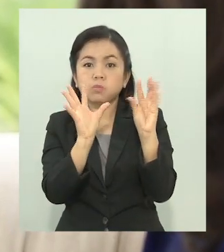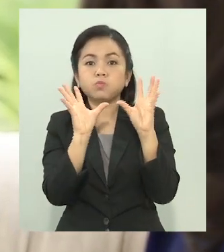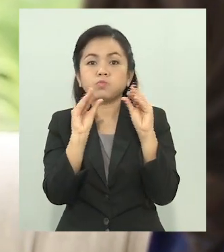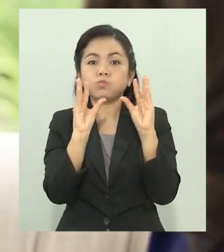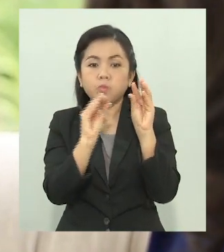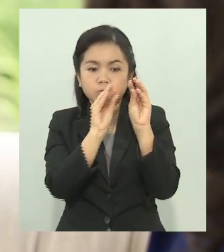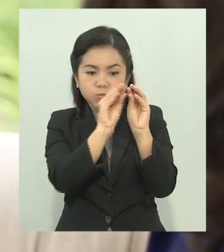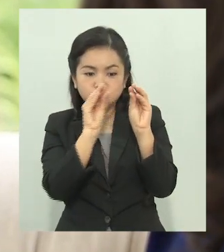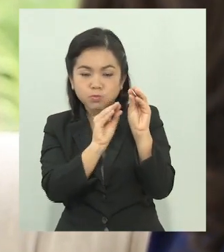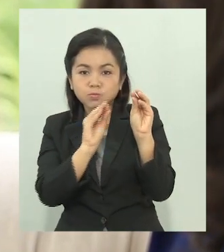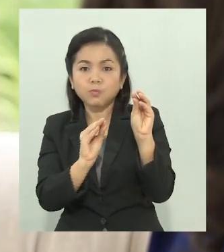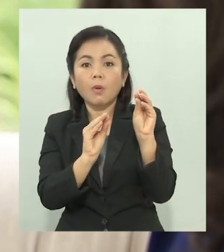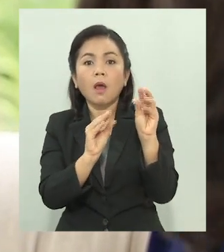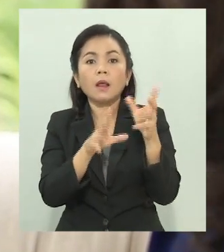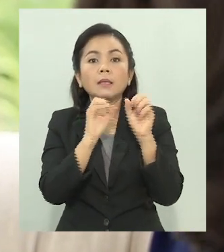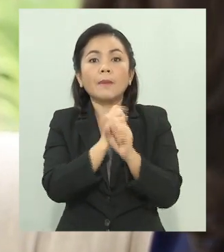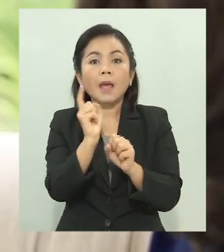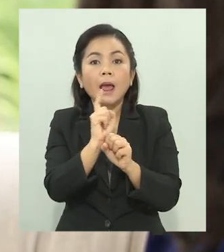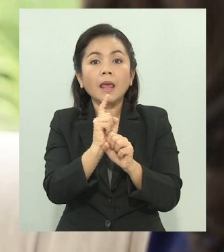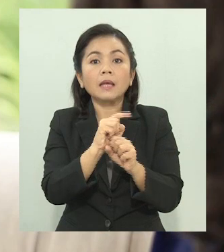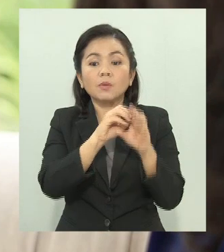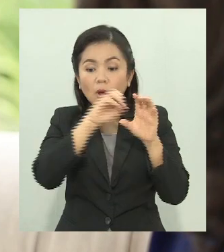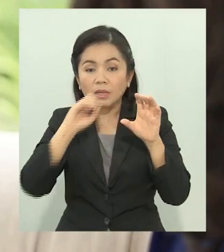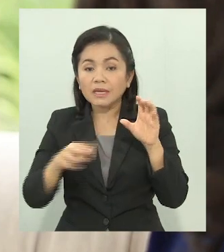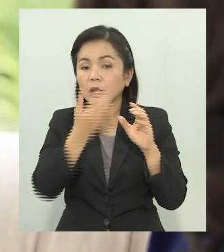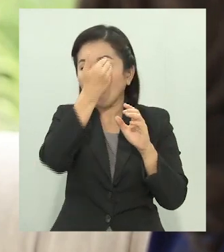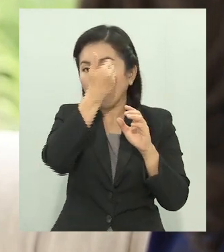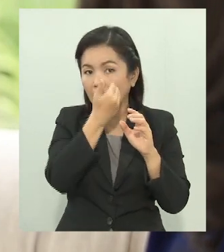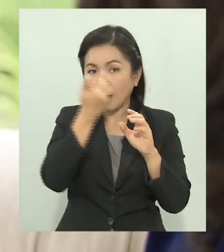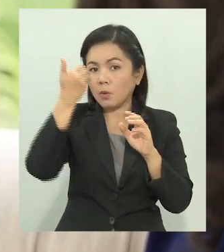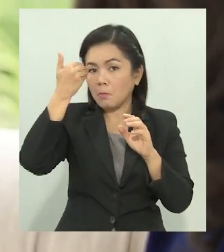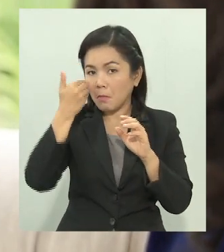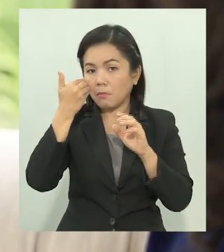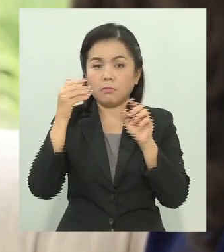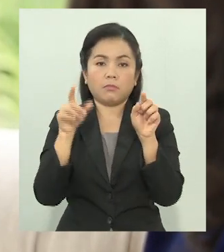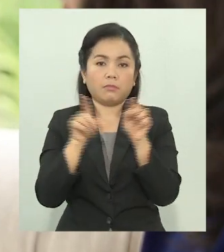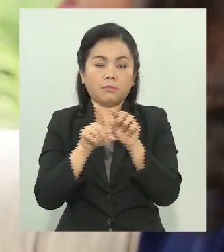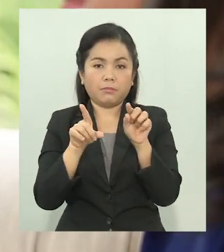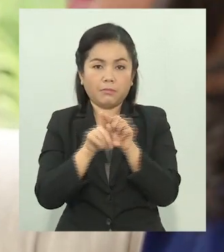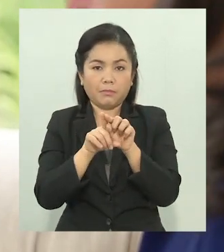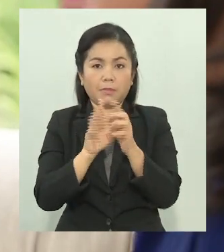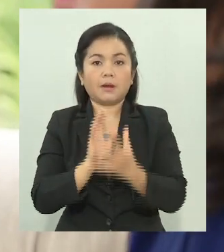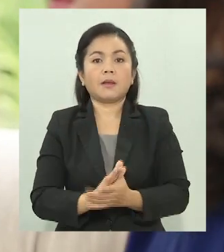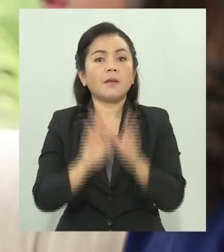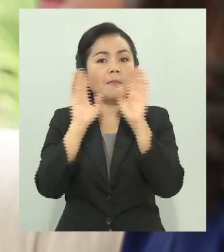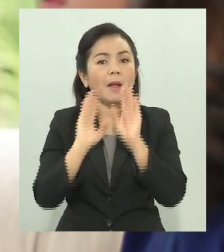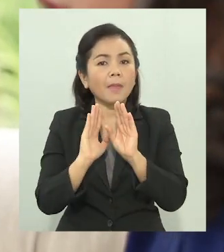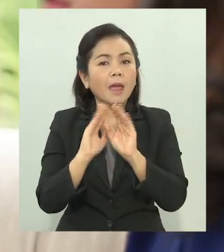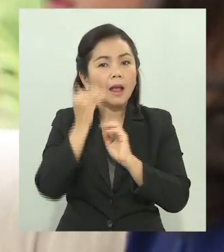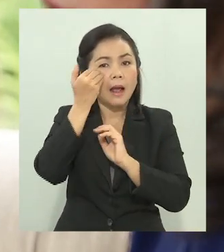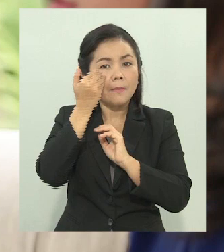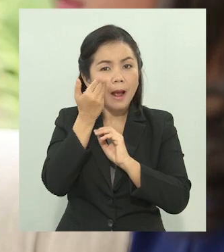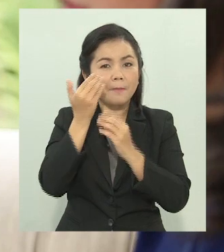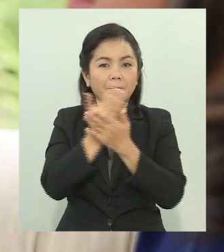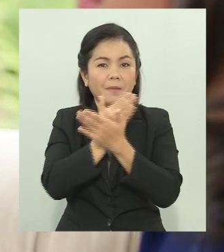ไขมันนิ่มๆซึ่งถ้าจะเอามันออกก็ต้องผ่าเข้าไปแน่นอนนะครับส่วนวิธีในการผ่าเข้านะครับก็จะมีอยู่